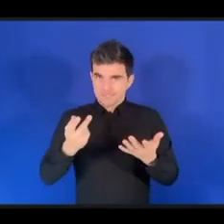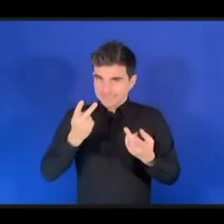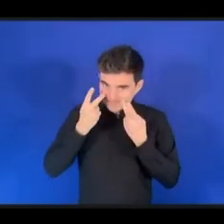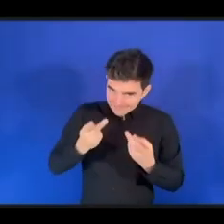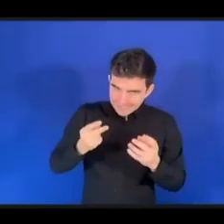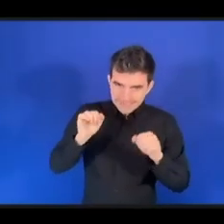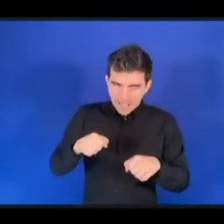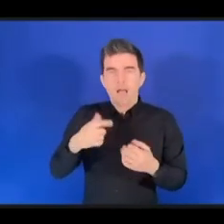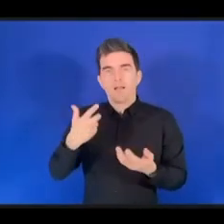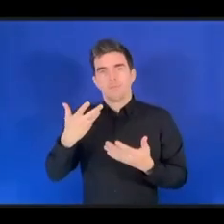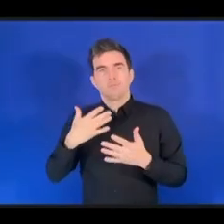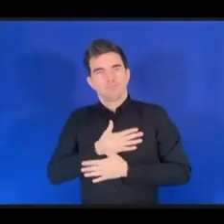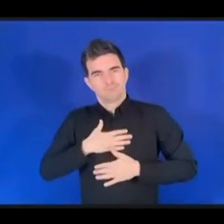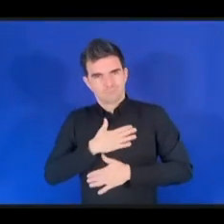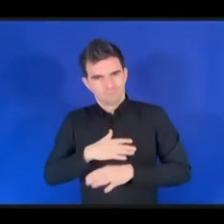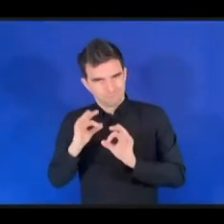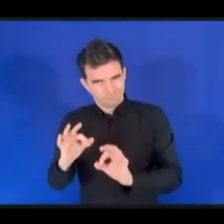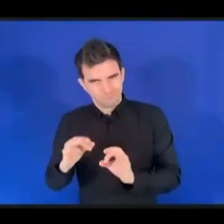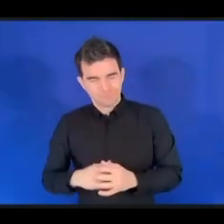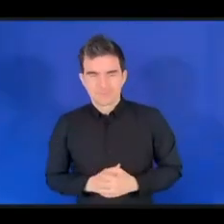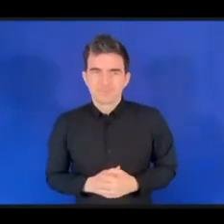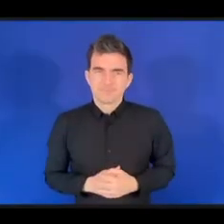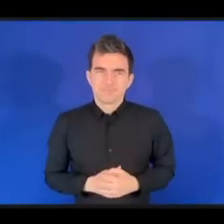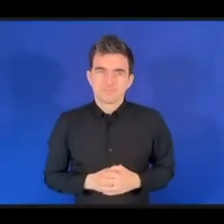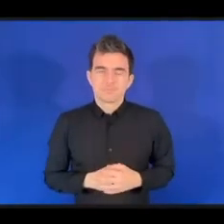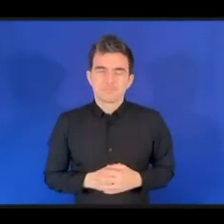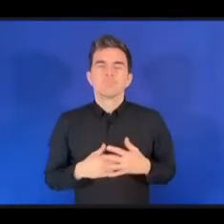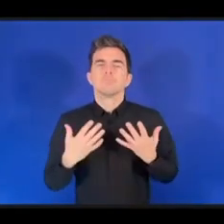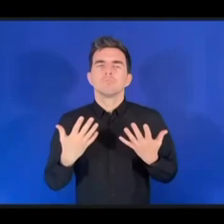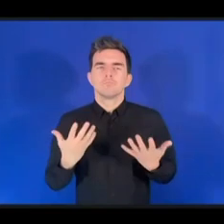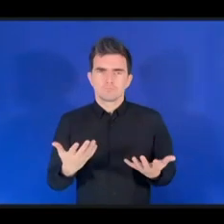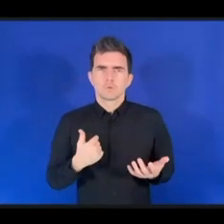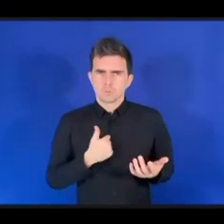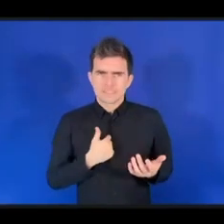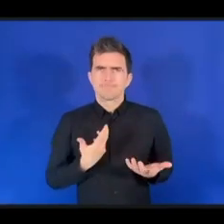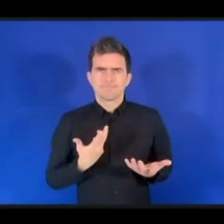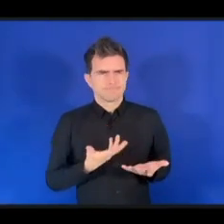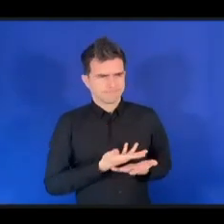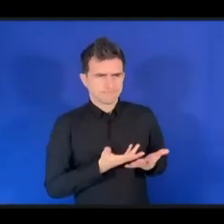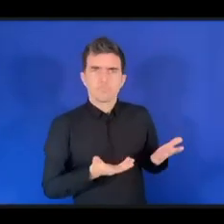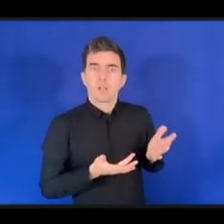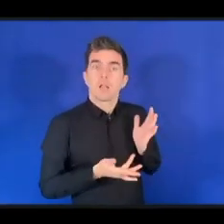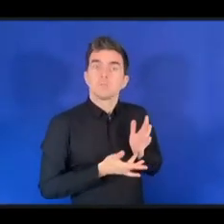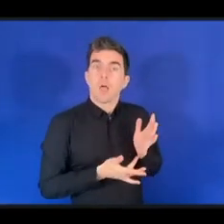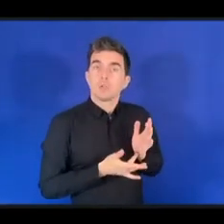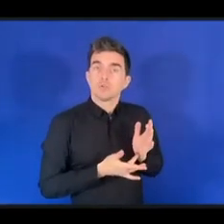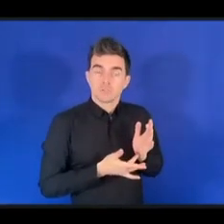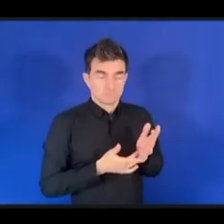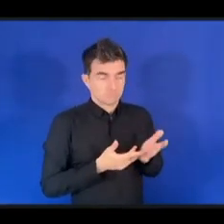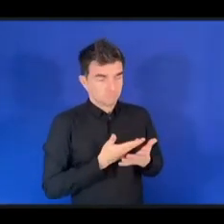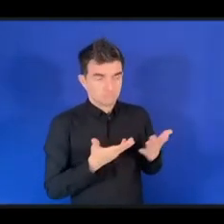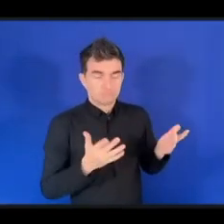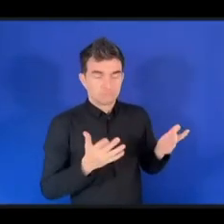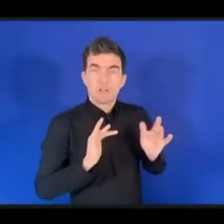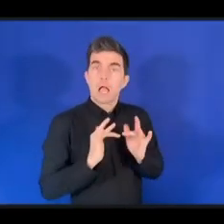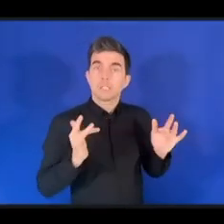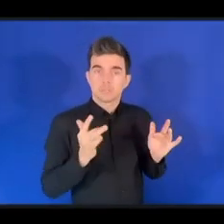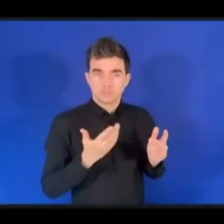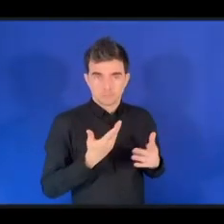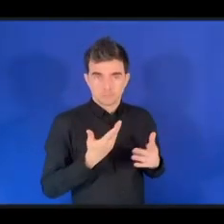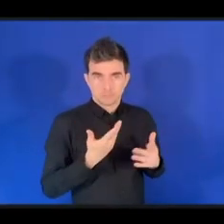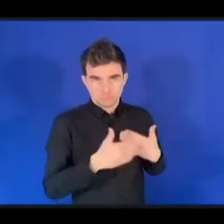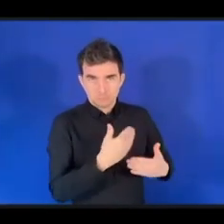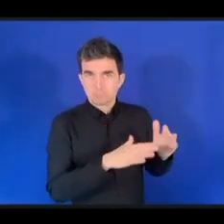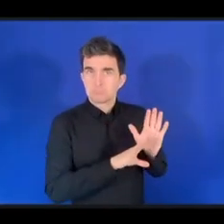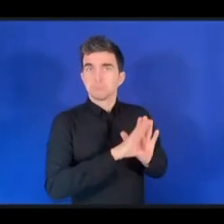而且呢我们也在充分的利用互联网的技术助力于制